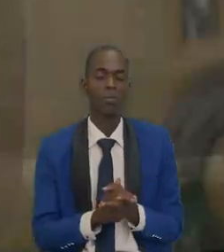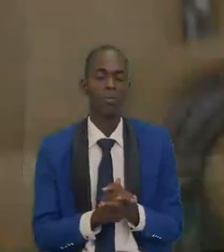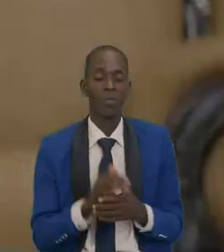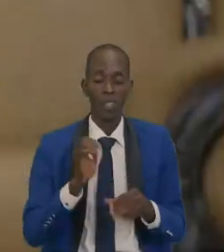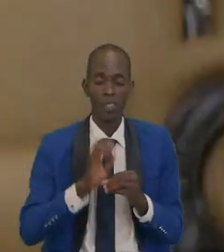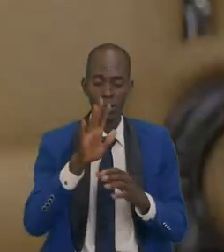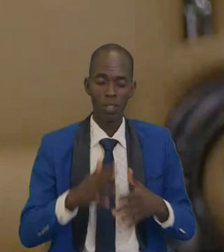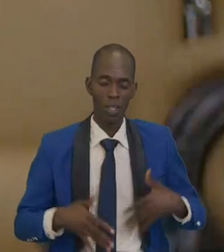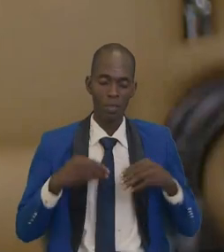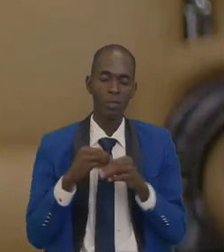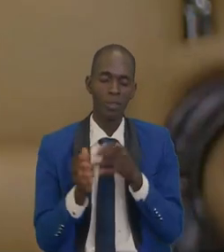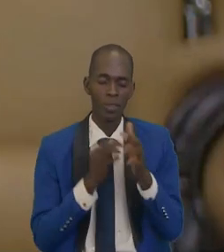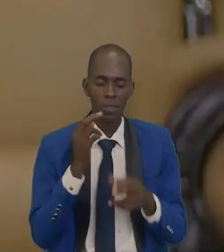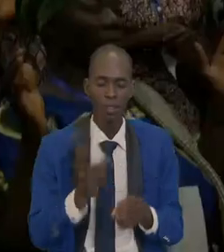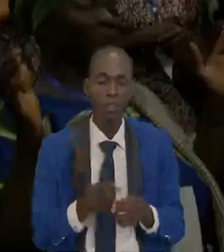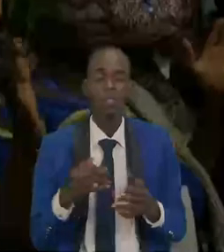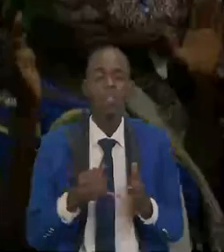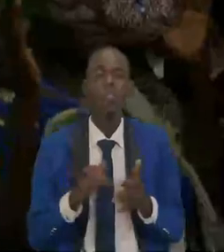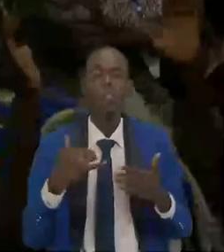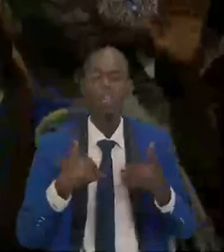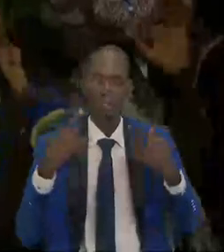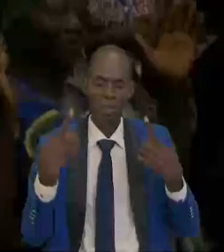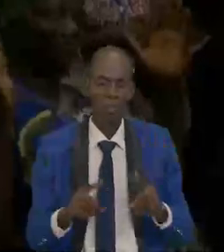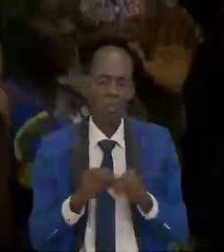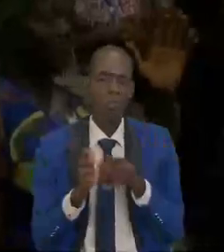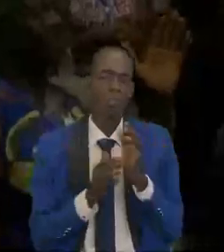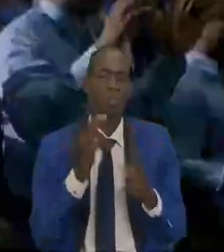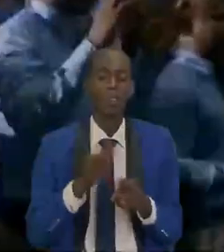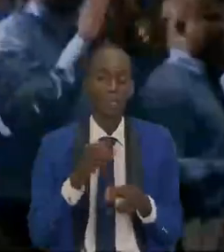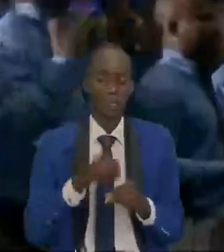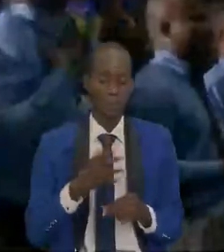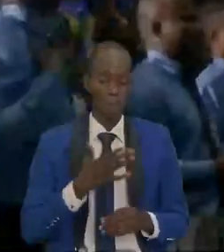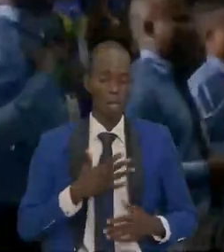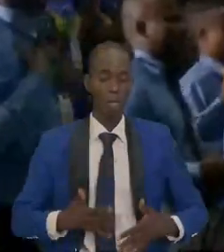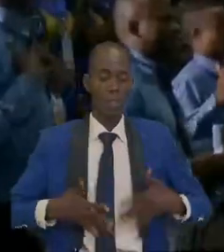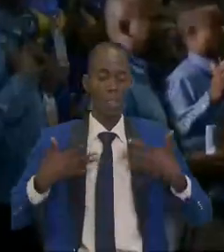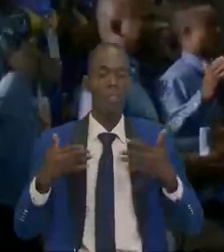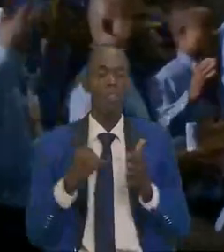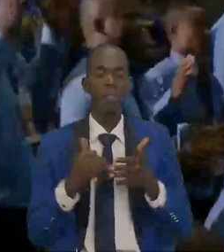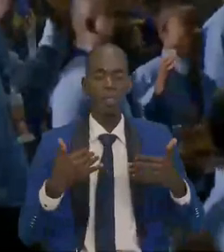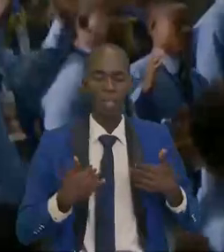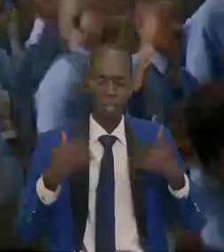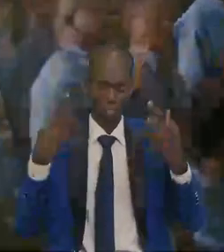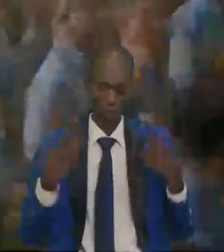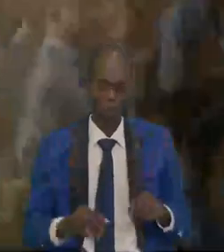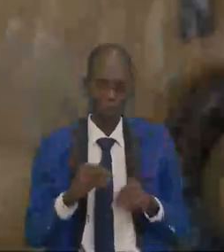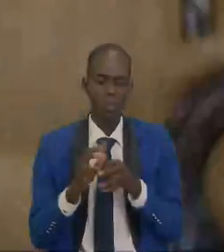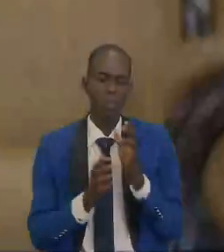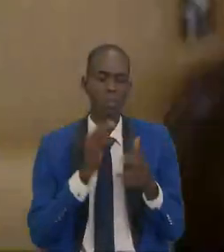Dans ta vie, c'est fait. Dans ma vie, c'est